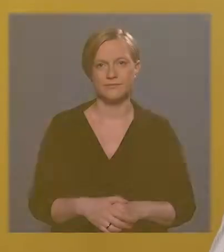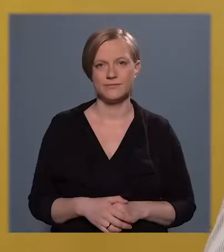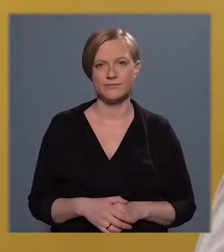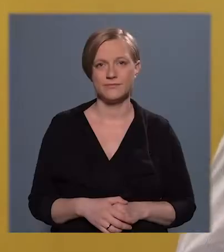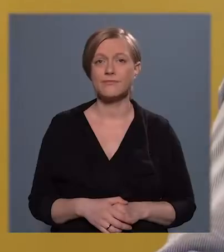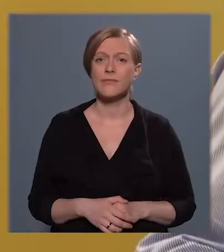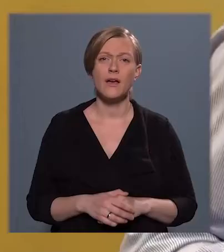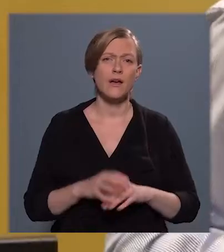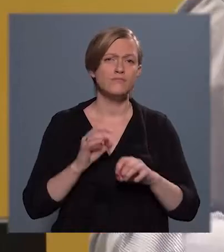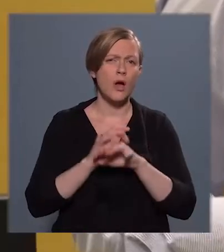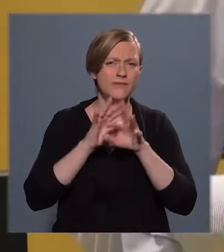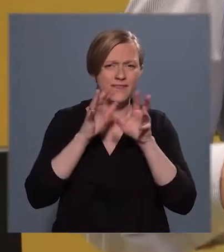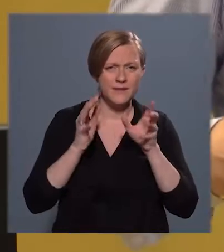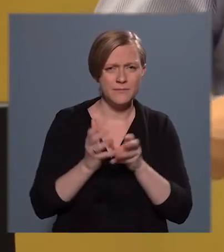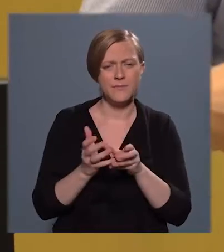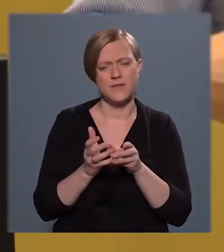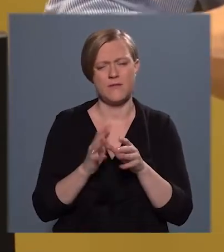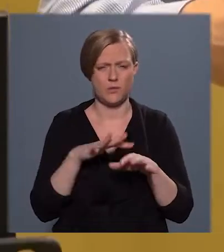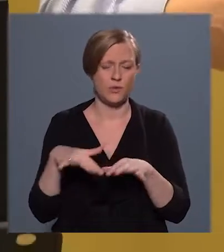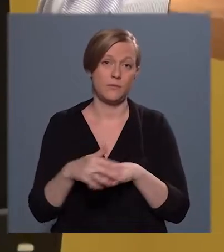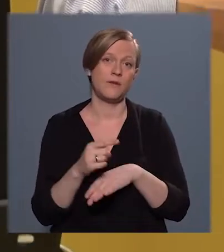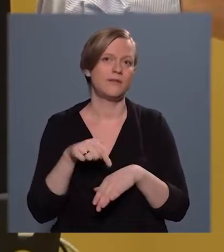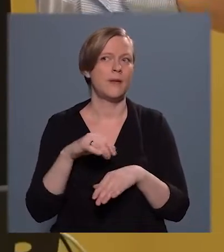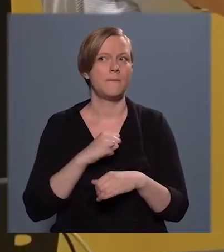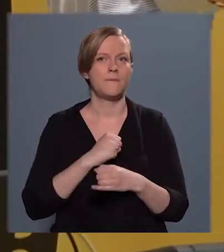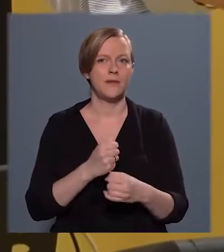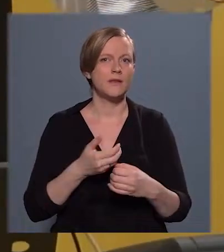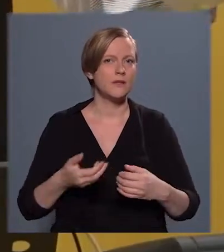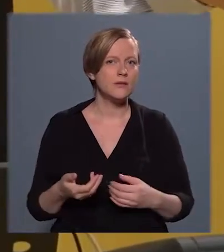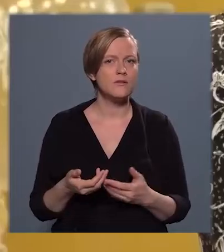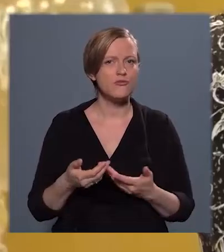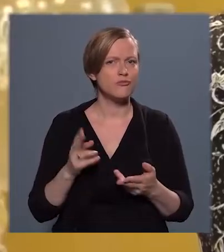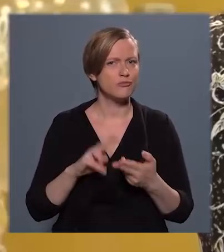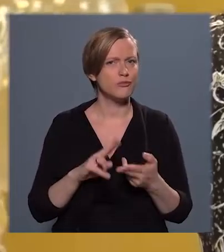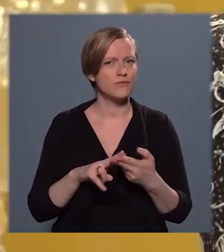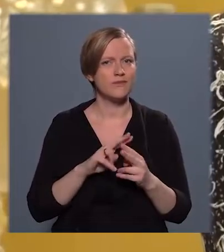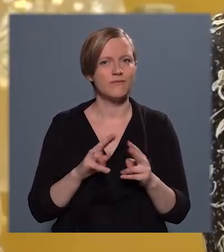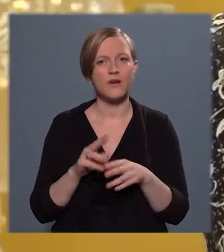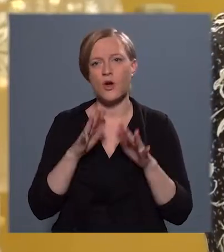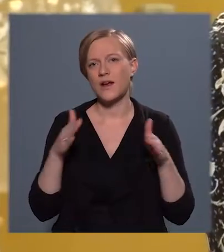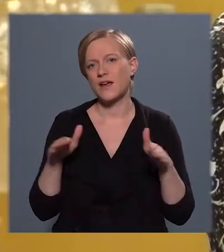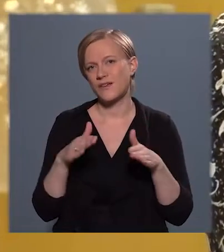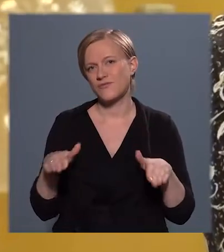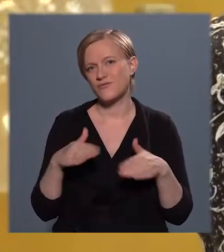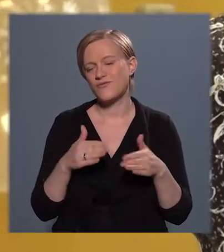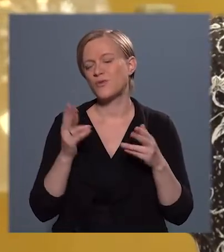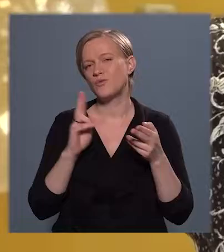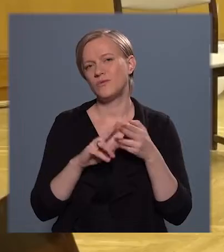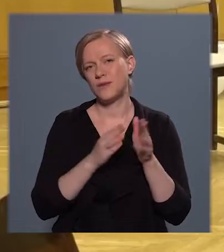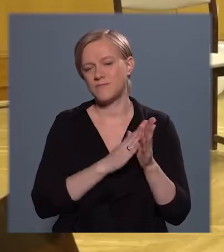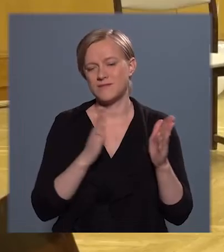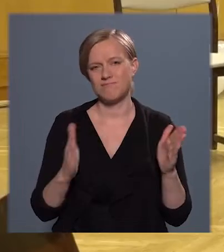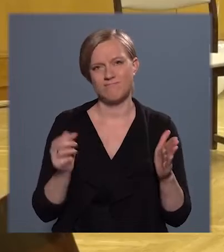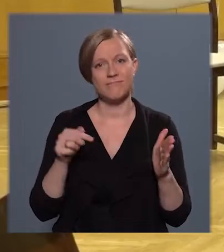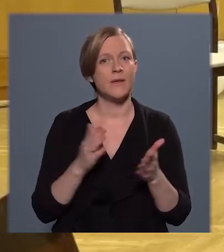A pandémia körülményei között, de azért mégis megünneplik a karácsonyt, illetve az ünnepi szezont.